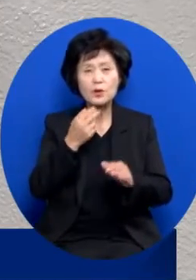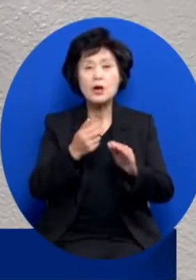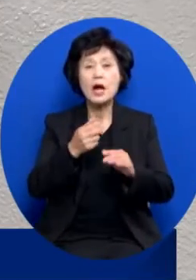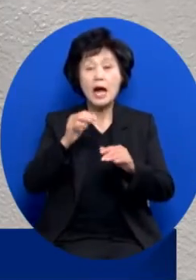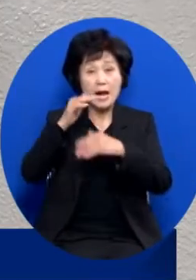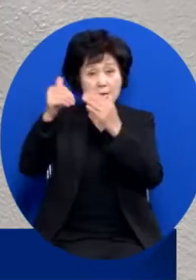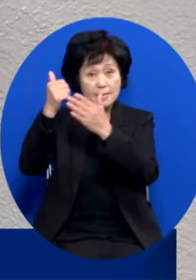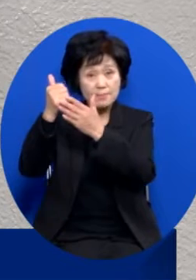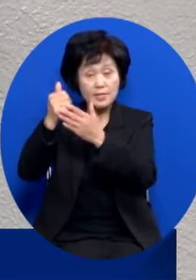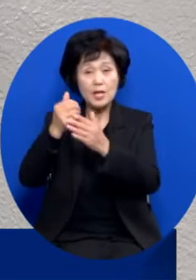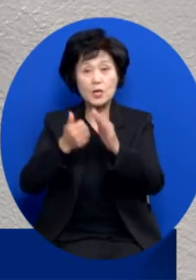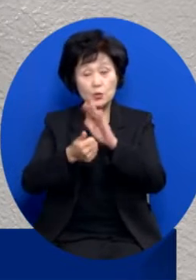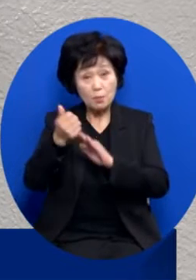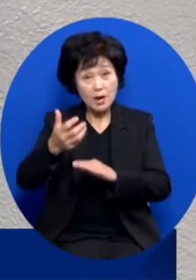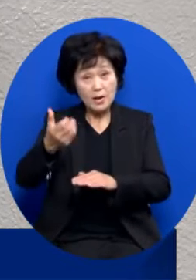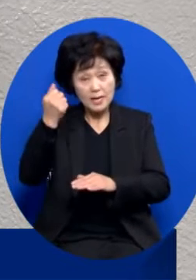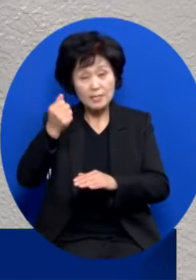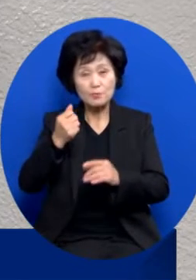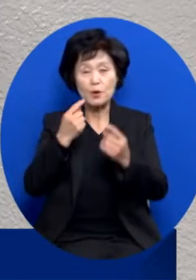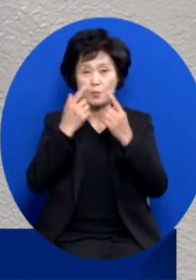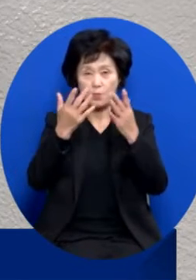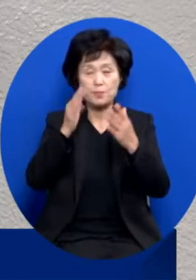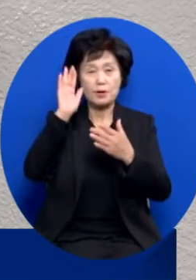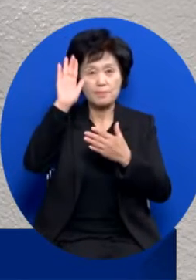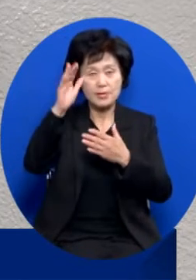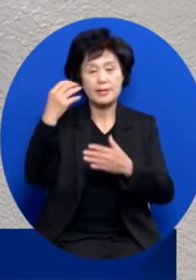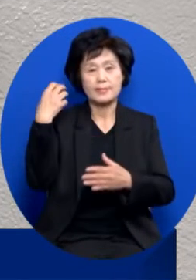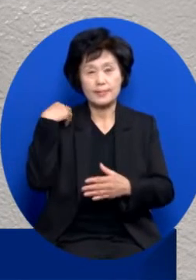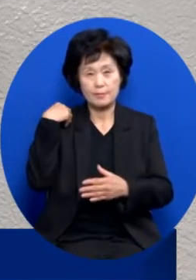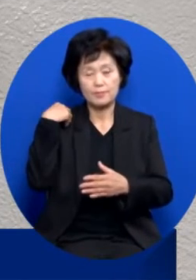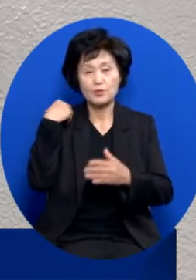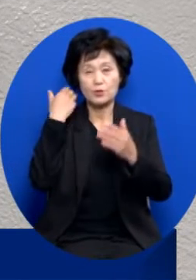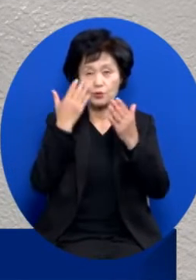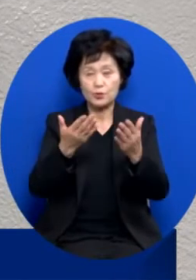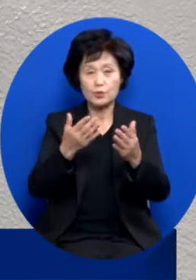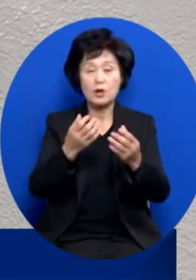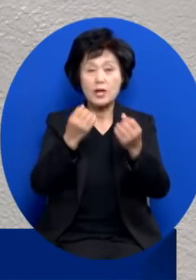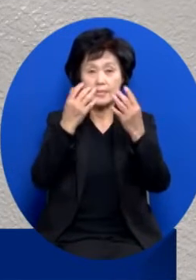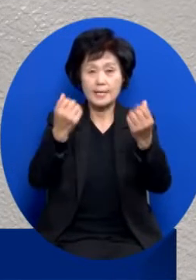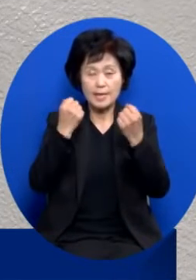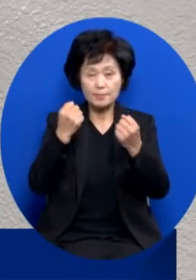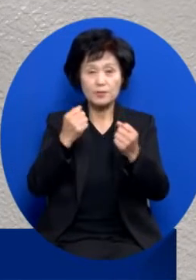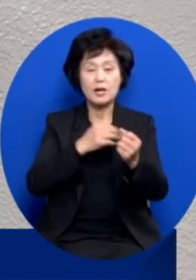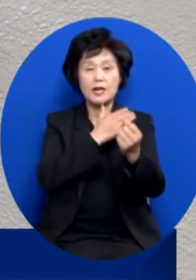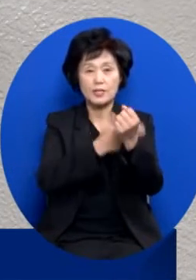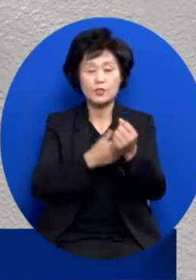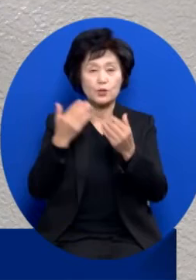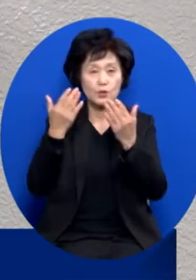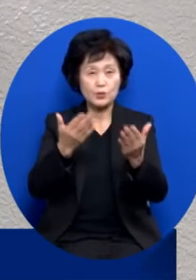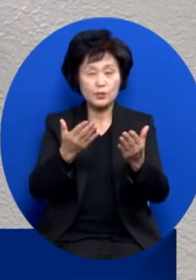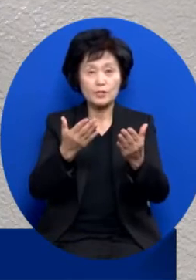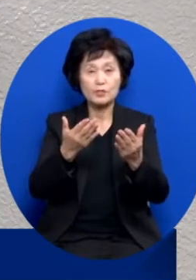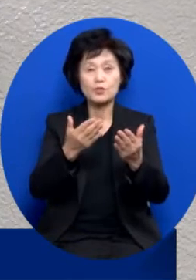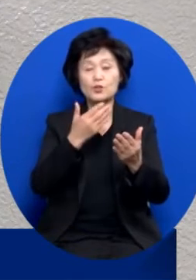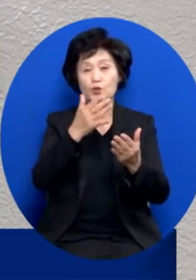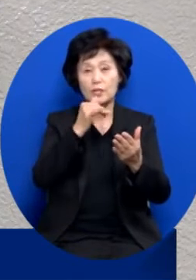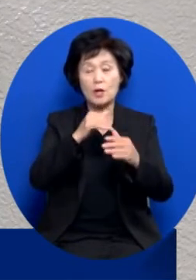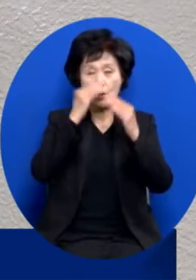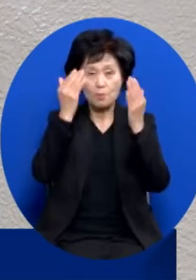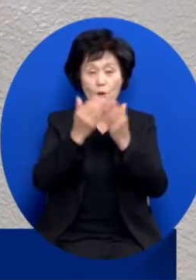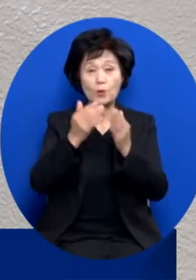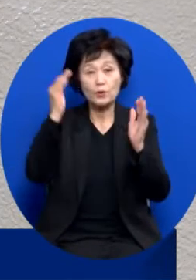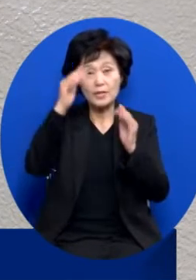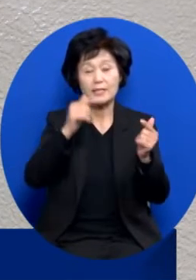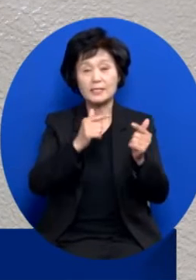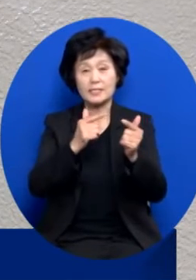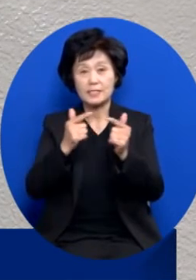품으면 하나님께서 분명히 미래를 책임져 주시고 새 힘과 새 능력을 공급해 줄 수 있을 거라고, 그래서 모든